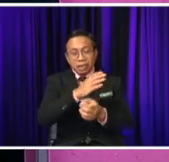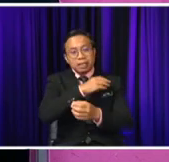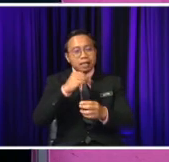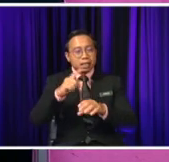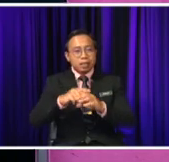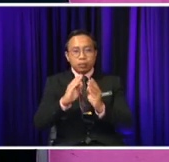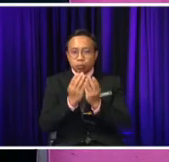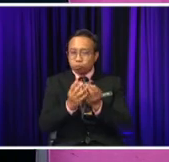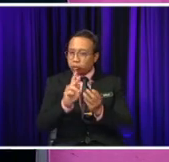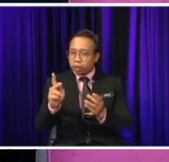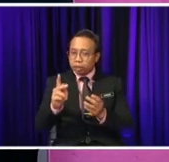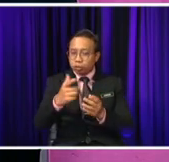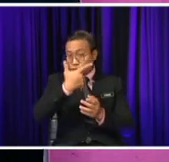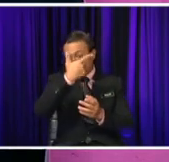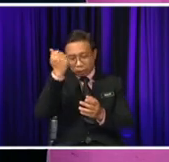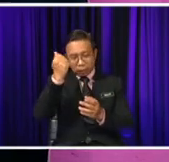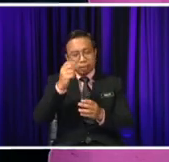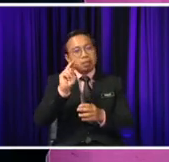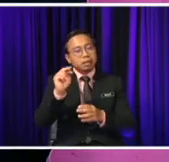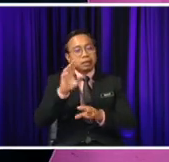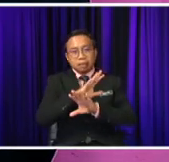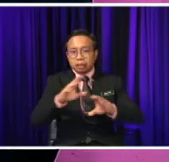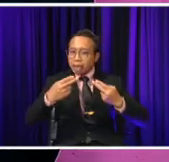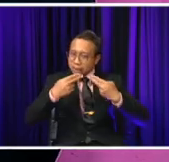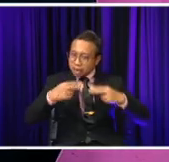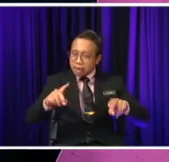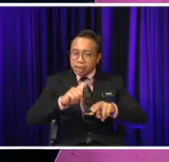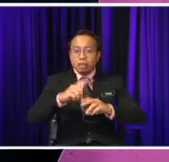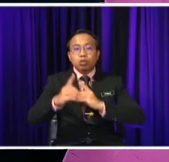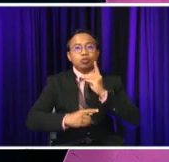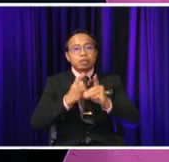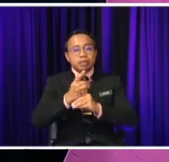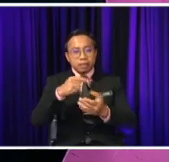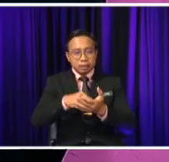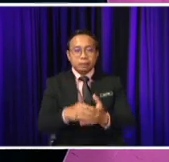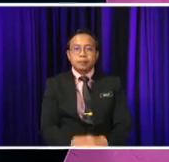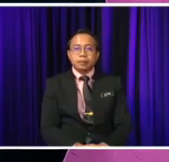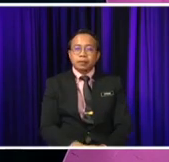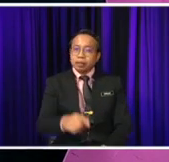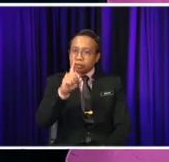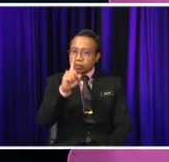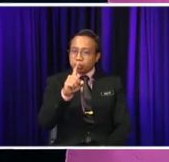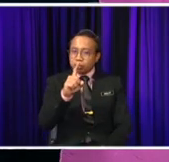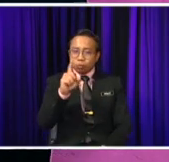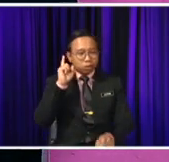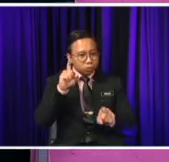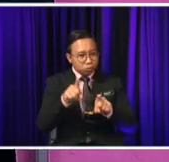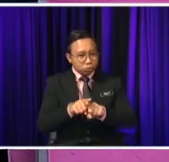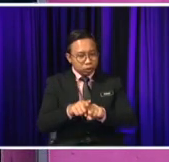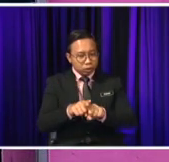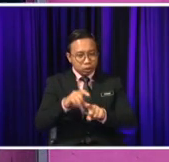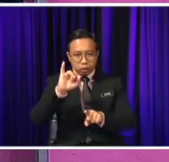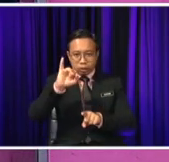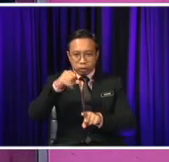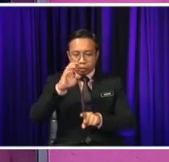hilang daripada dunia ini betul itulah dipanggil sebagai satu keputusan ijma' keputusan sepakat